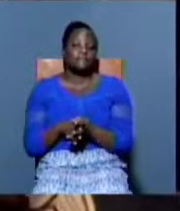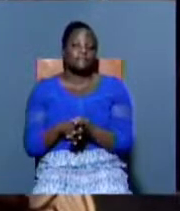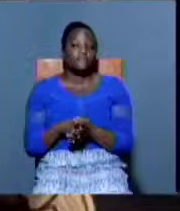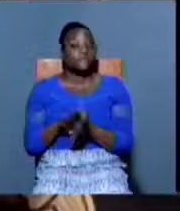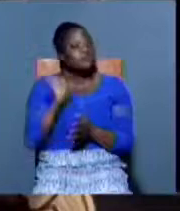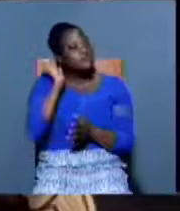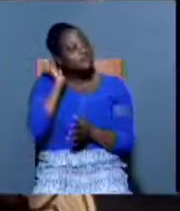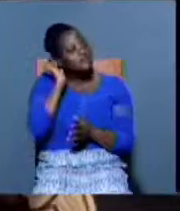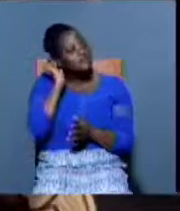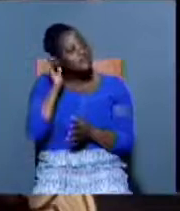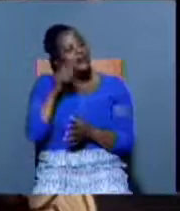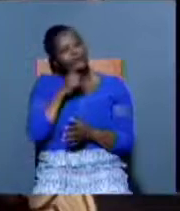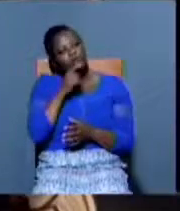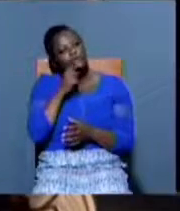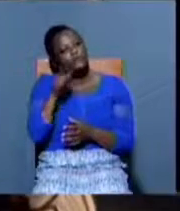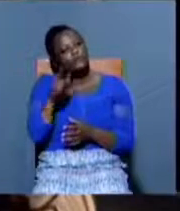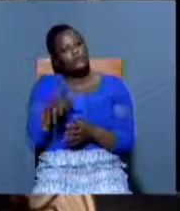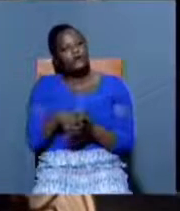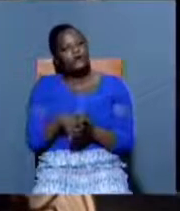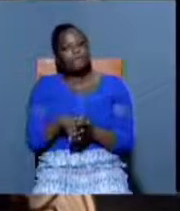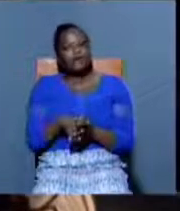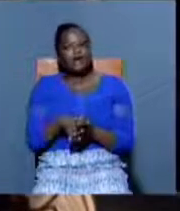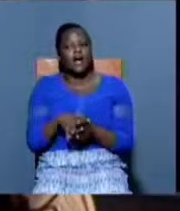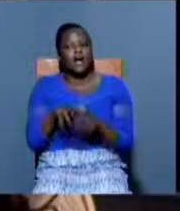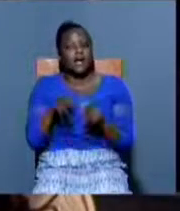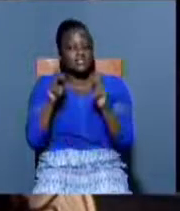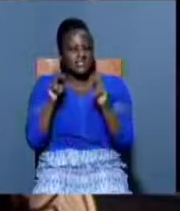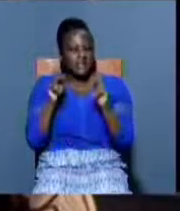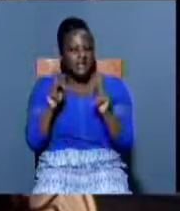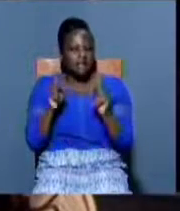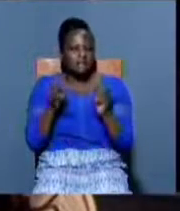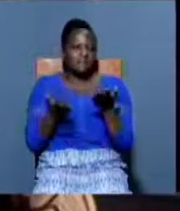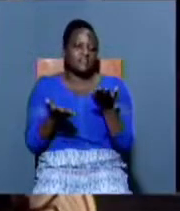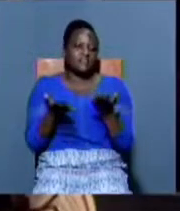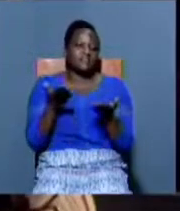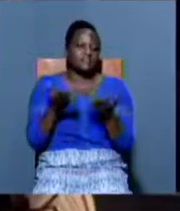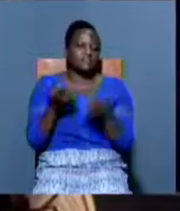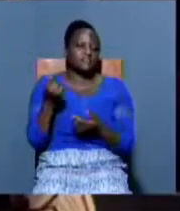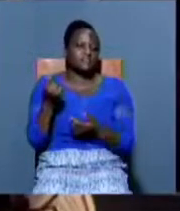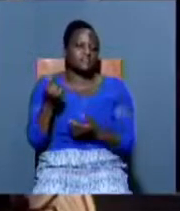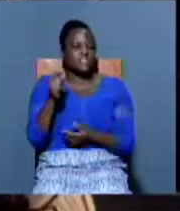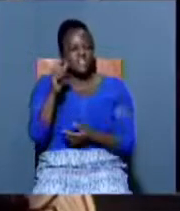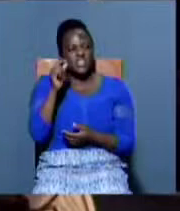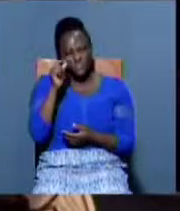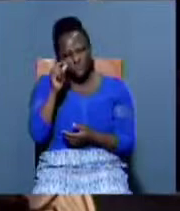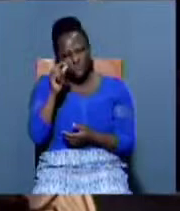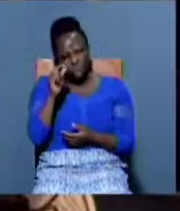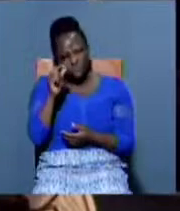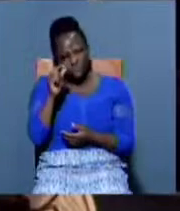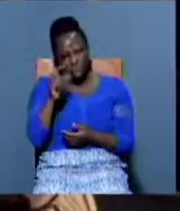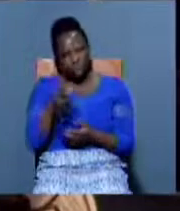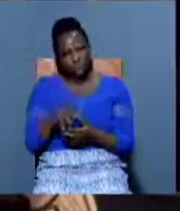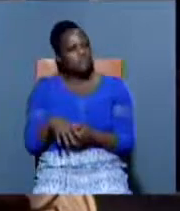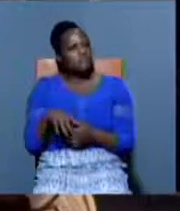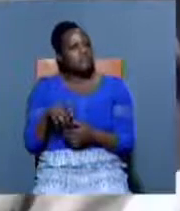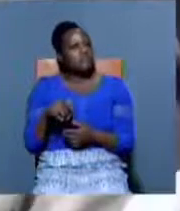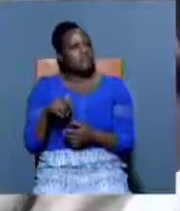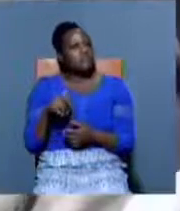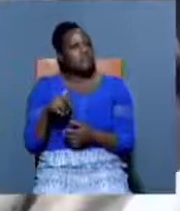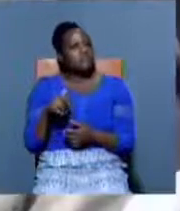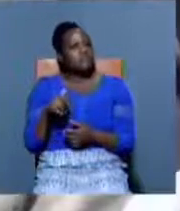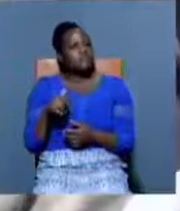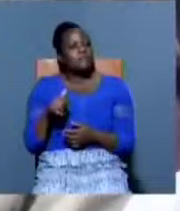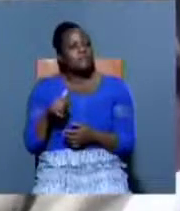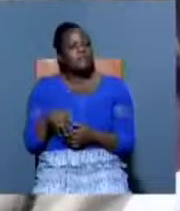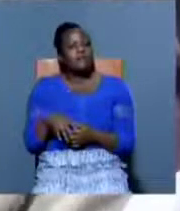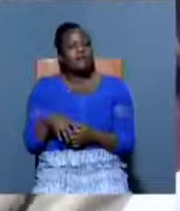Nisikilizeni wanaume mliokuweko hapa. Hata kama kiasi cha fedha ni kidogo, still you are a man. Act